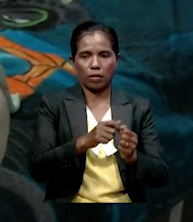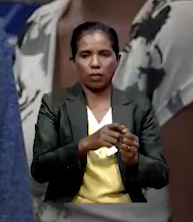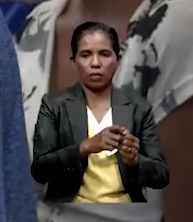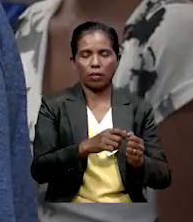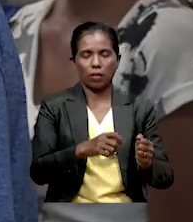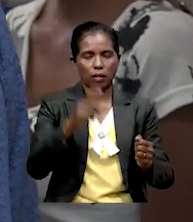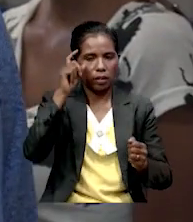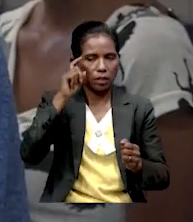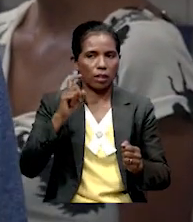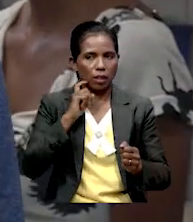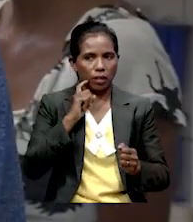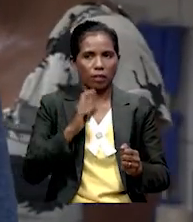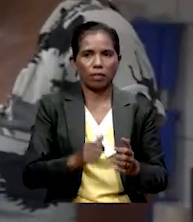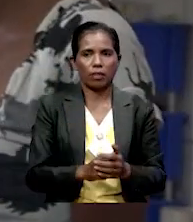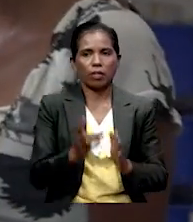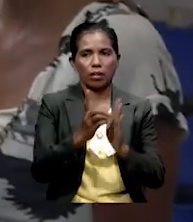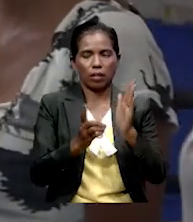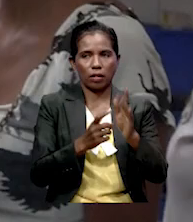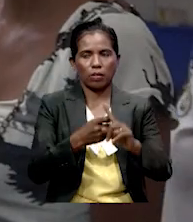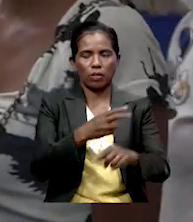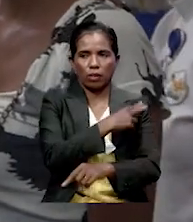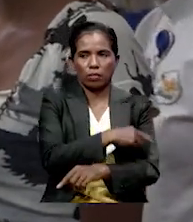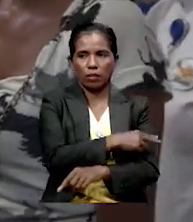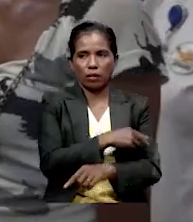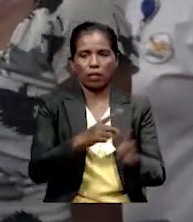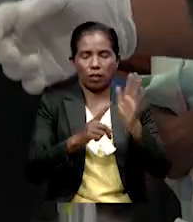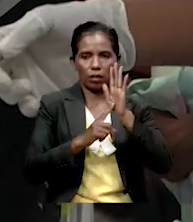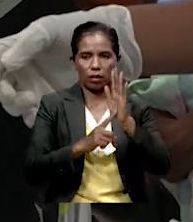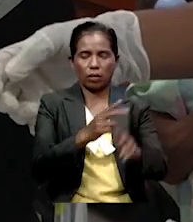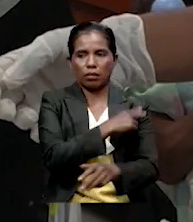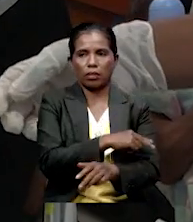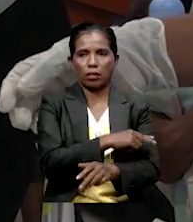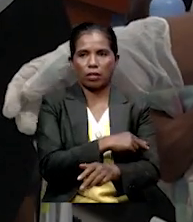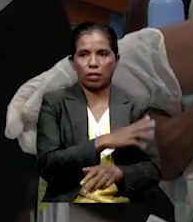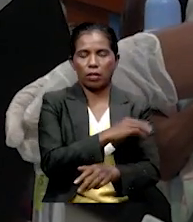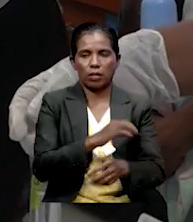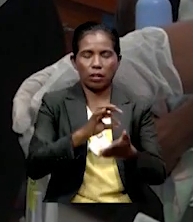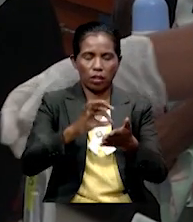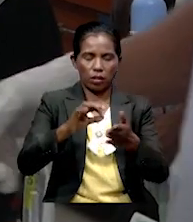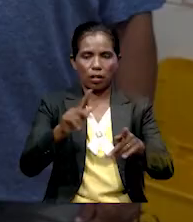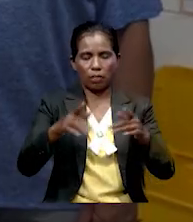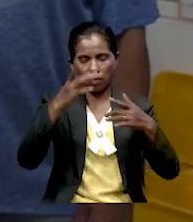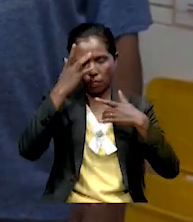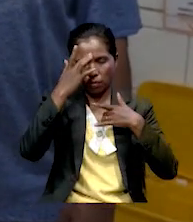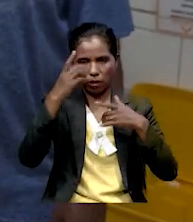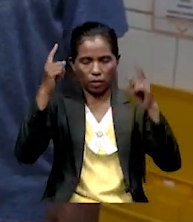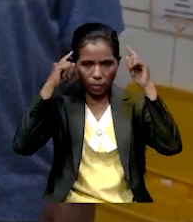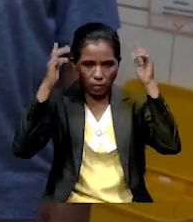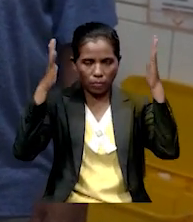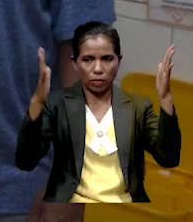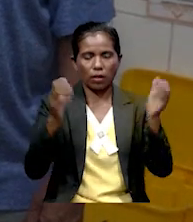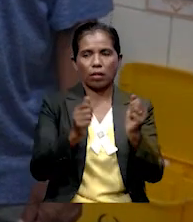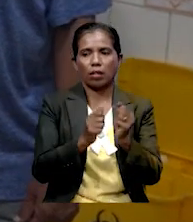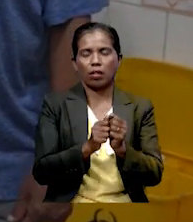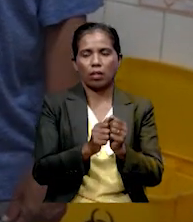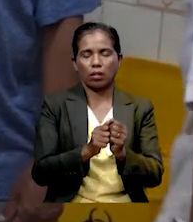Kerala Xanana Gusmão. Tuir dados husi Hospital Nasional hatudu, Hospital Nasional resista paciente homoras hidrocepalus